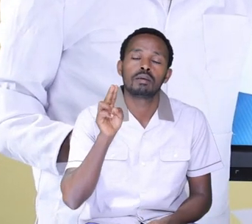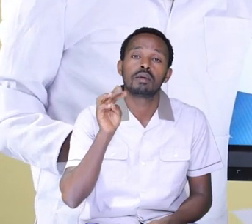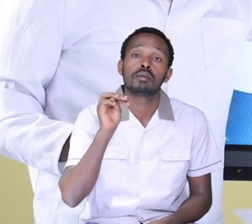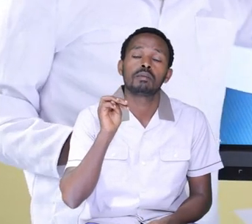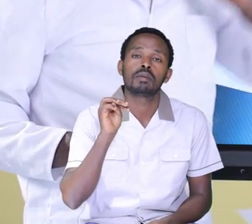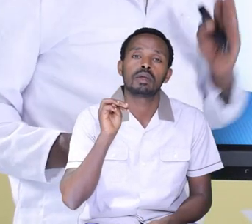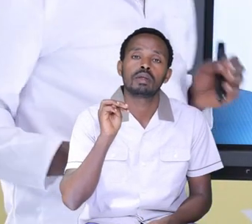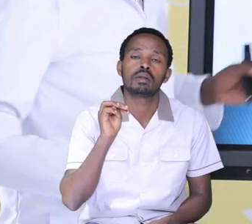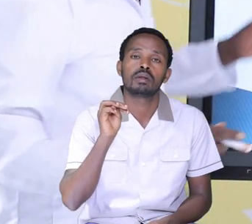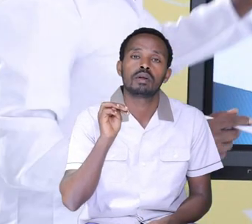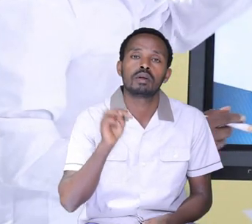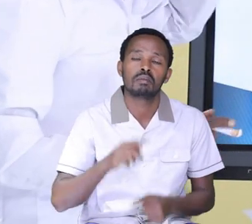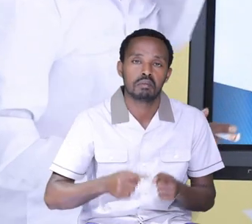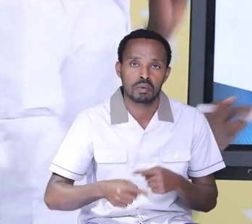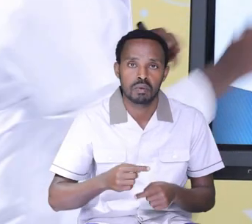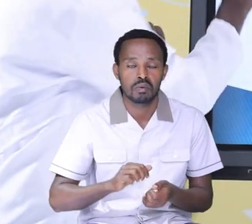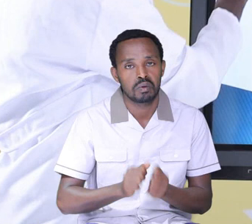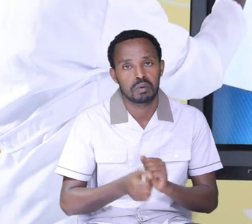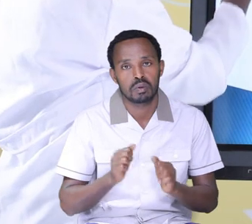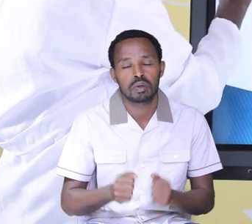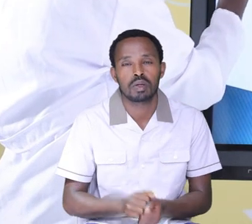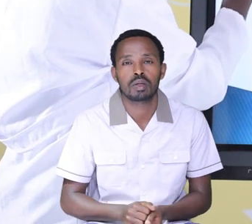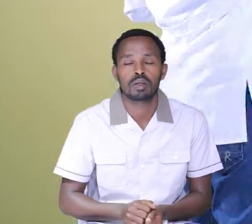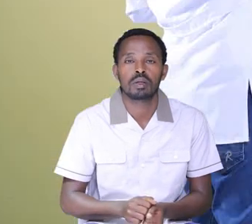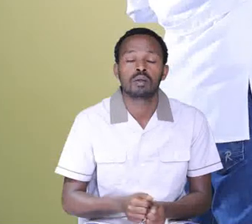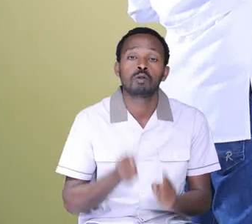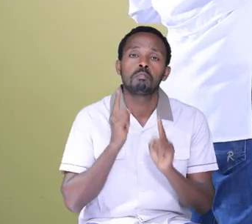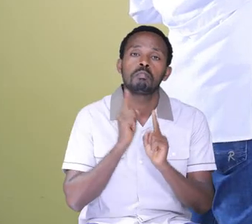kanaan jijjiiruu dandeessu. Kanaafuu